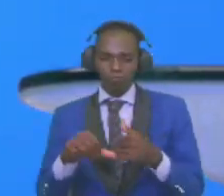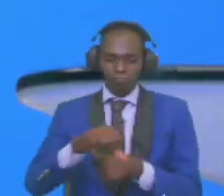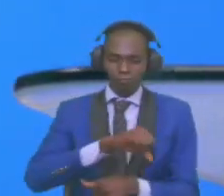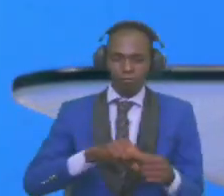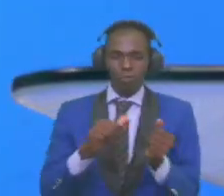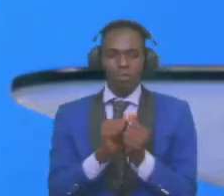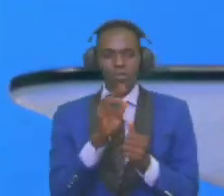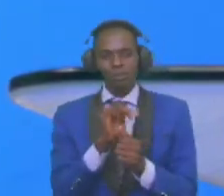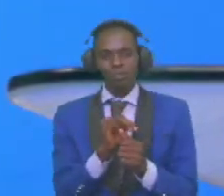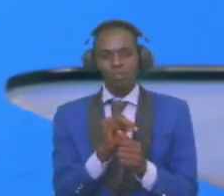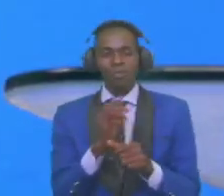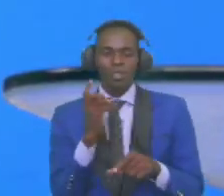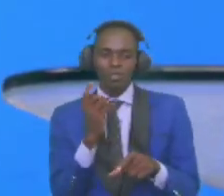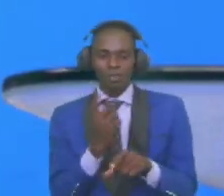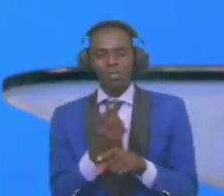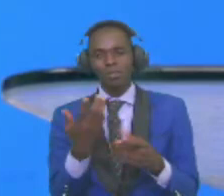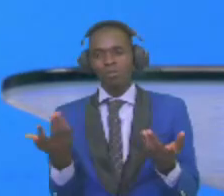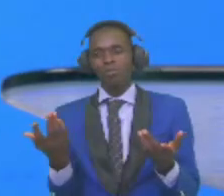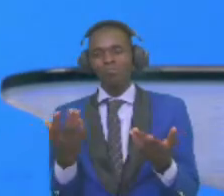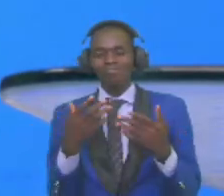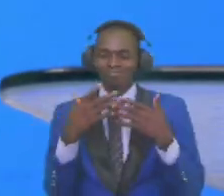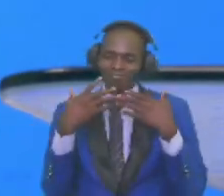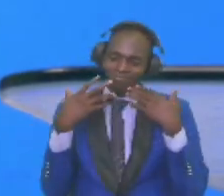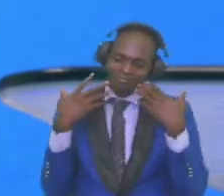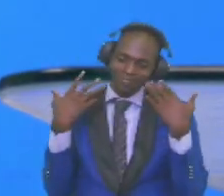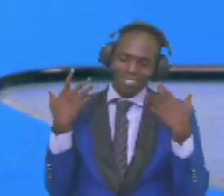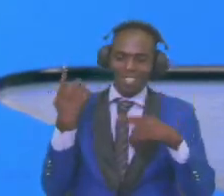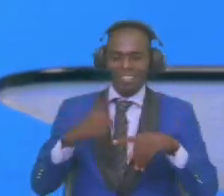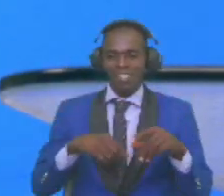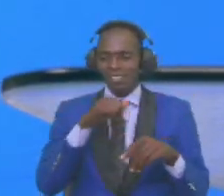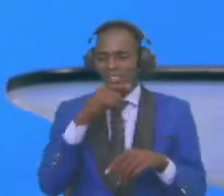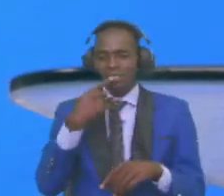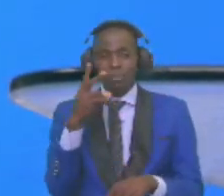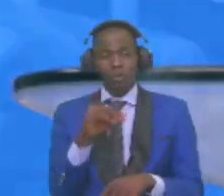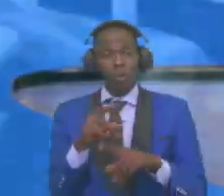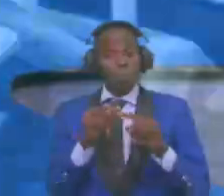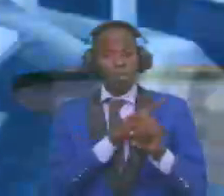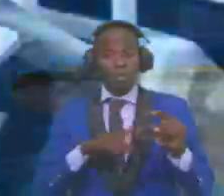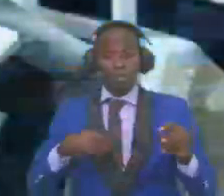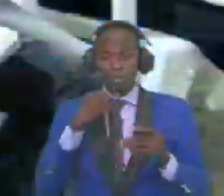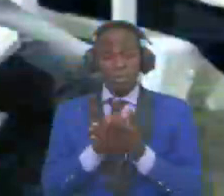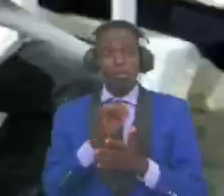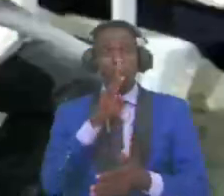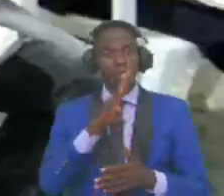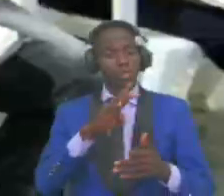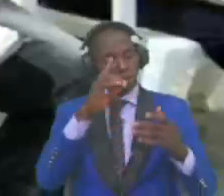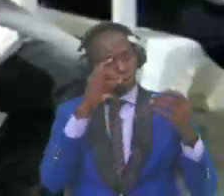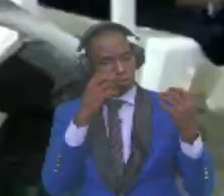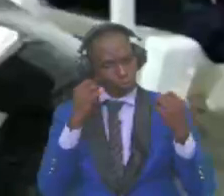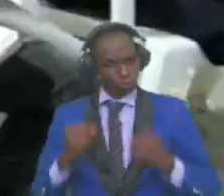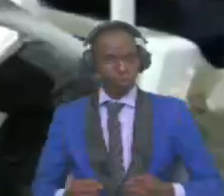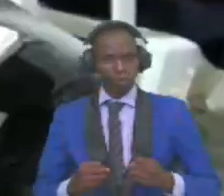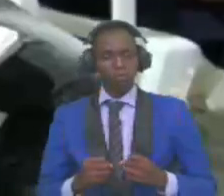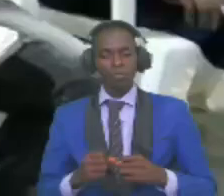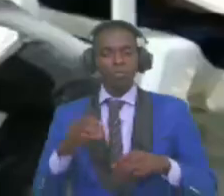adouci alors les affaiblit et sourice il sourit sans dire non et